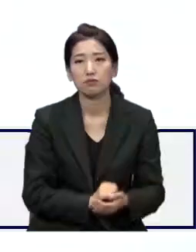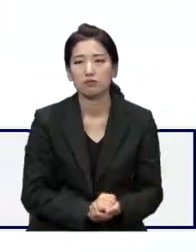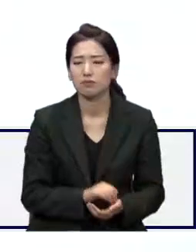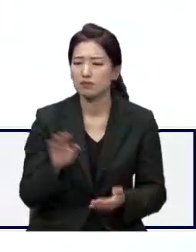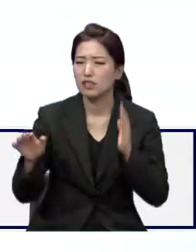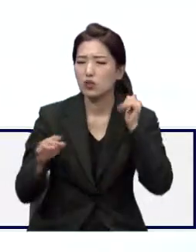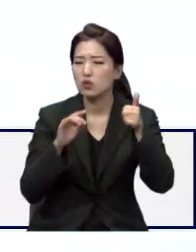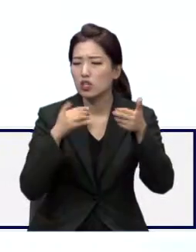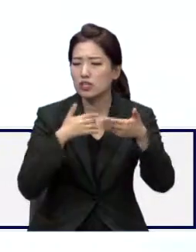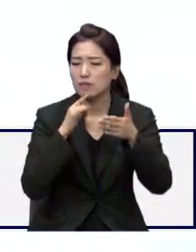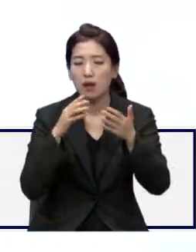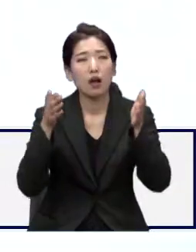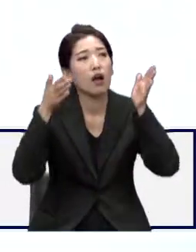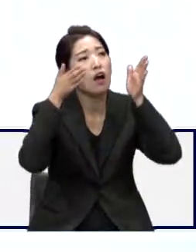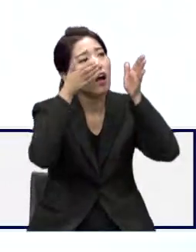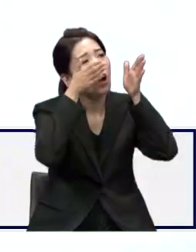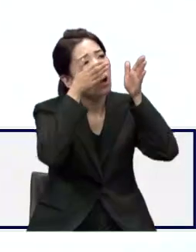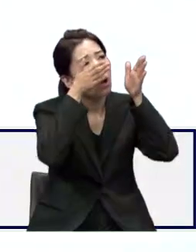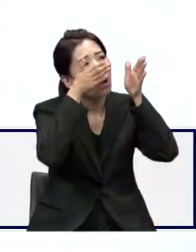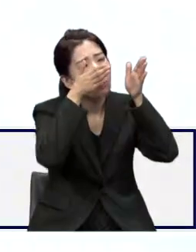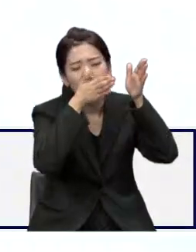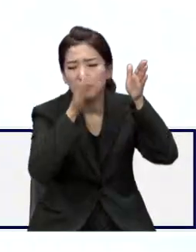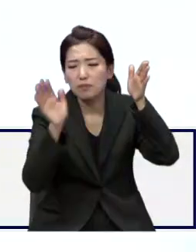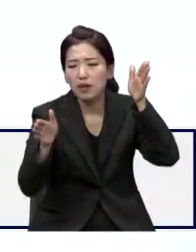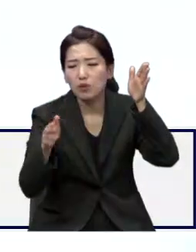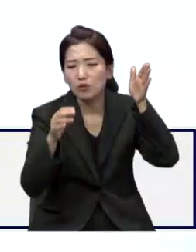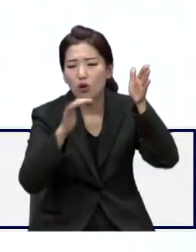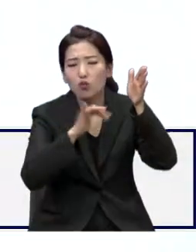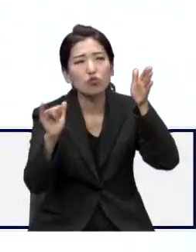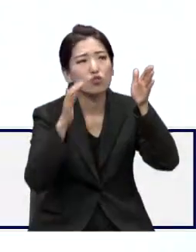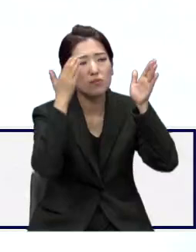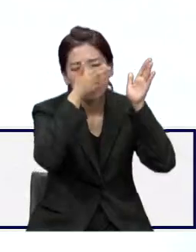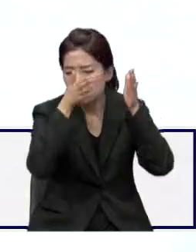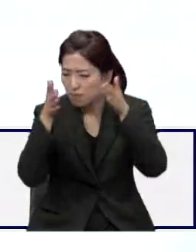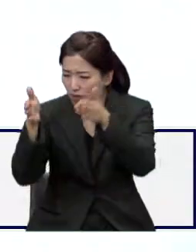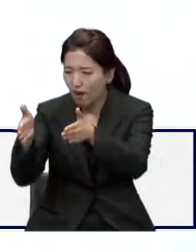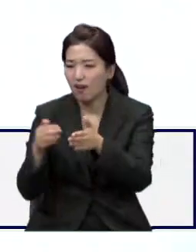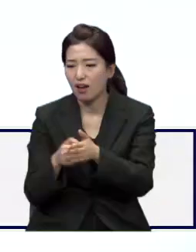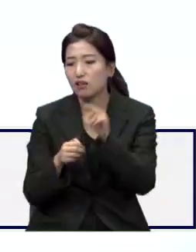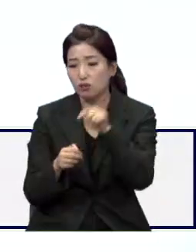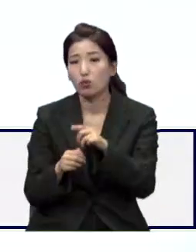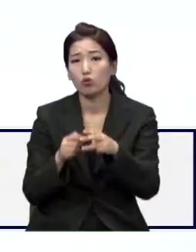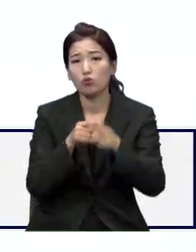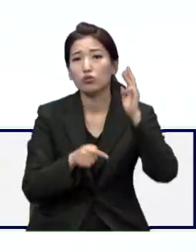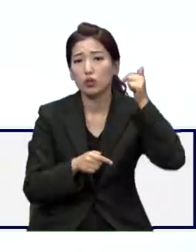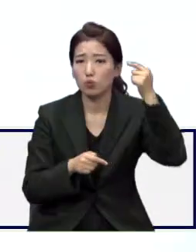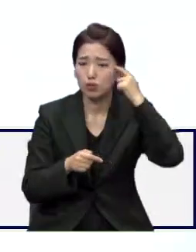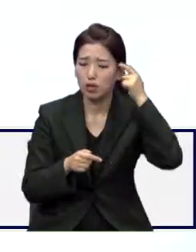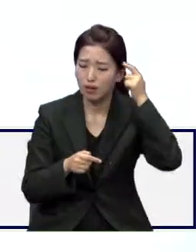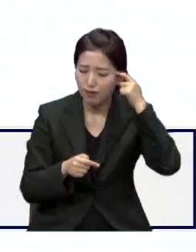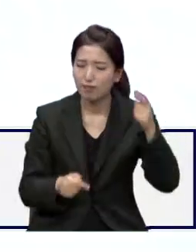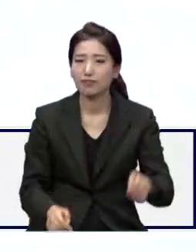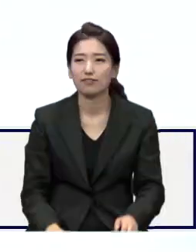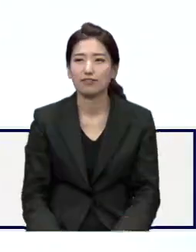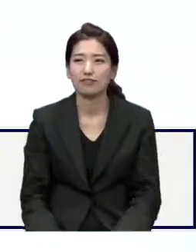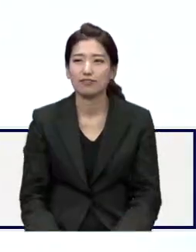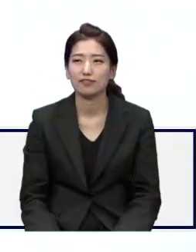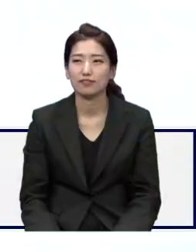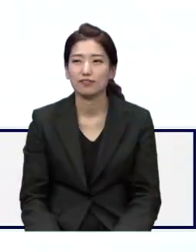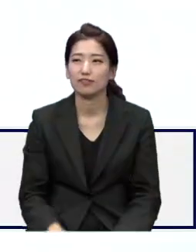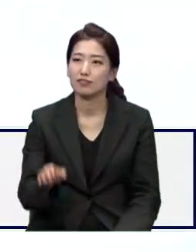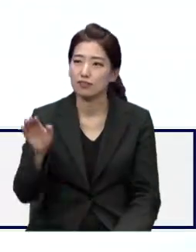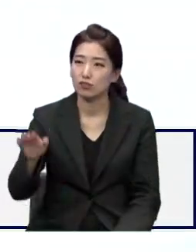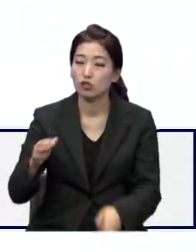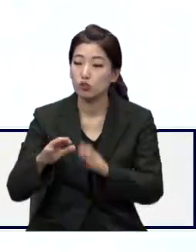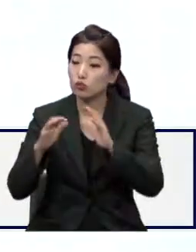쳐다보지 말고 국민을 쳐다봐 달라 주문은 오히려 대통령의 뜻이다 국회가 해야 할 개혁 과제들을 국민들한테